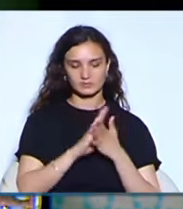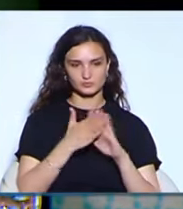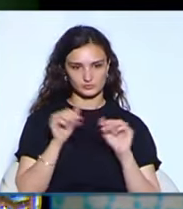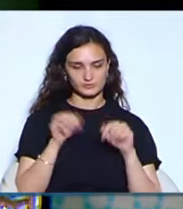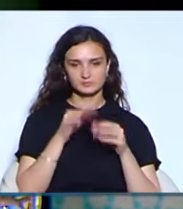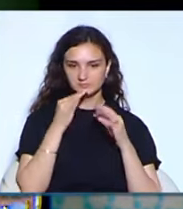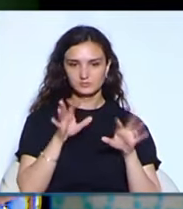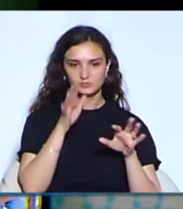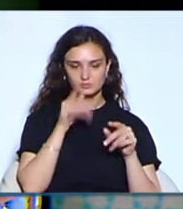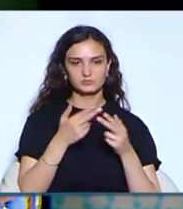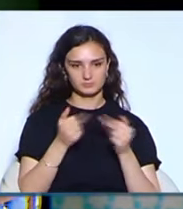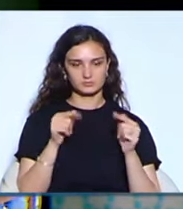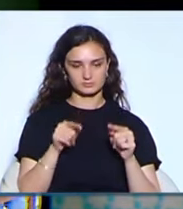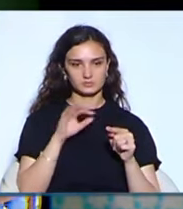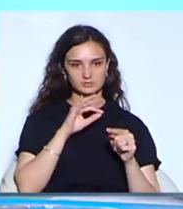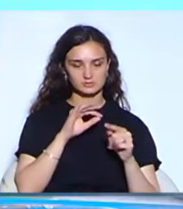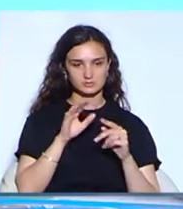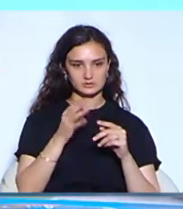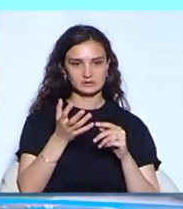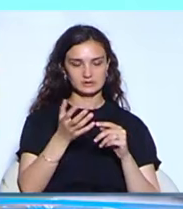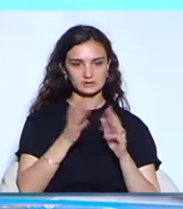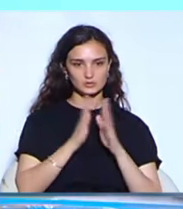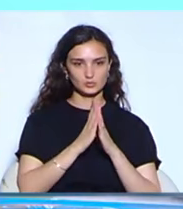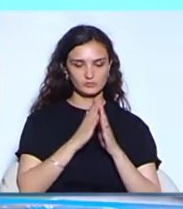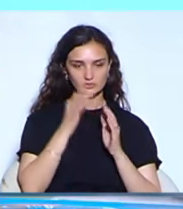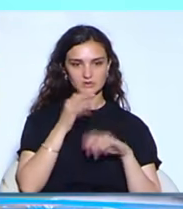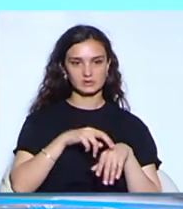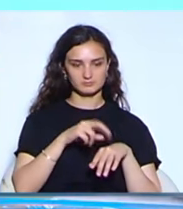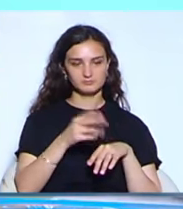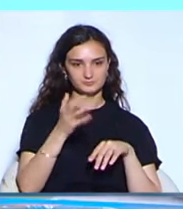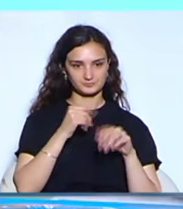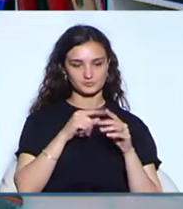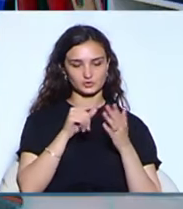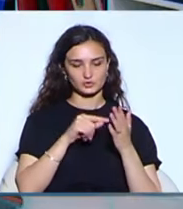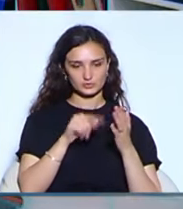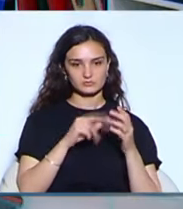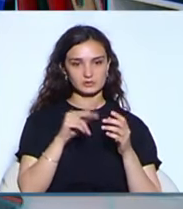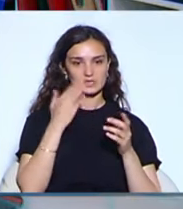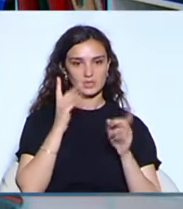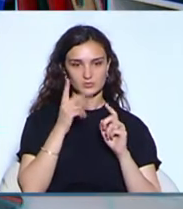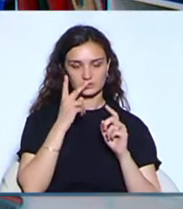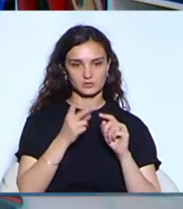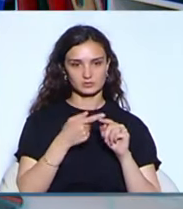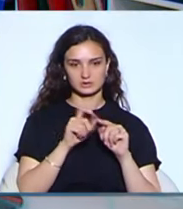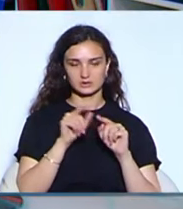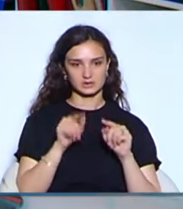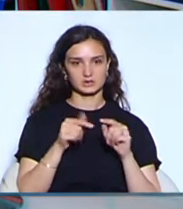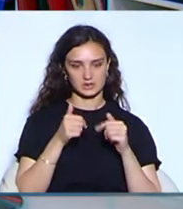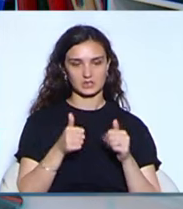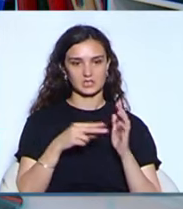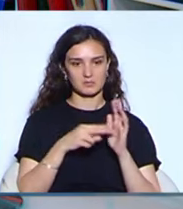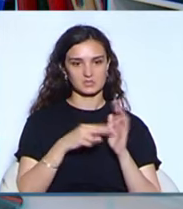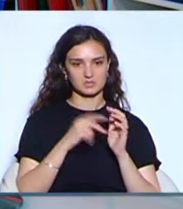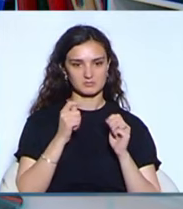შეგიძლიათ ნებისმიერ დროს რა თქმა უნდა გამოითხოვოთ თქვენ ექიმისგან ეს ტესტ კითხვა და შეავსოთ და რეალურად ნახოთ, ეს ძალიან ობიექტურად